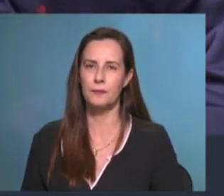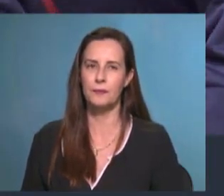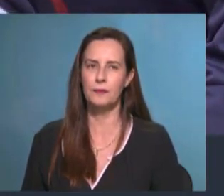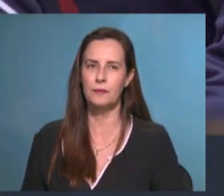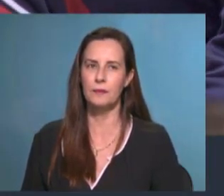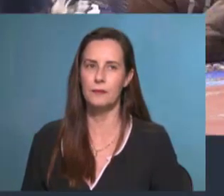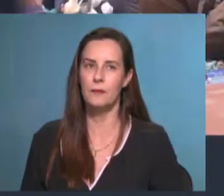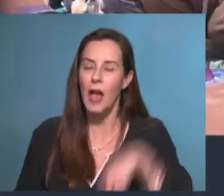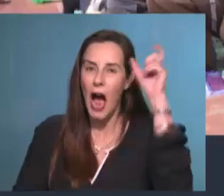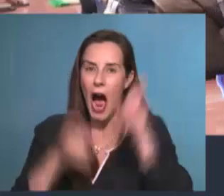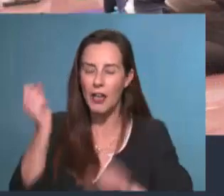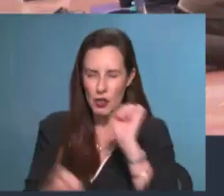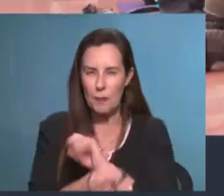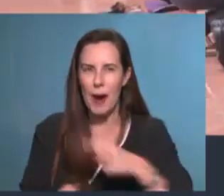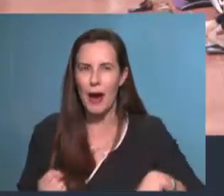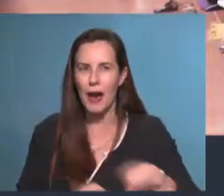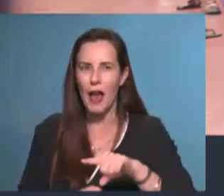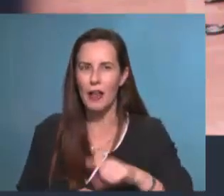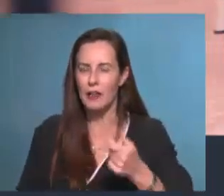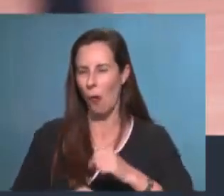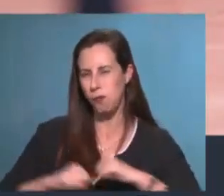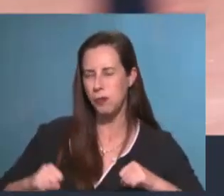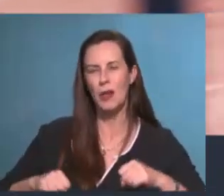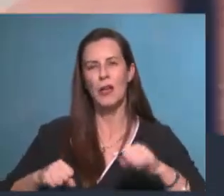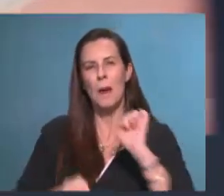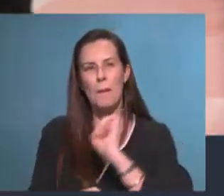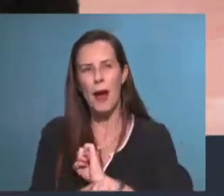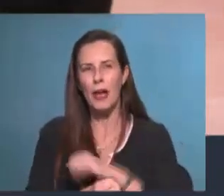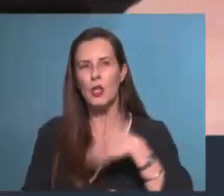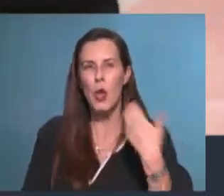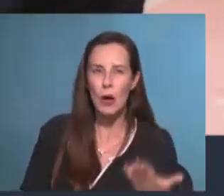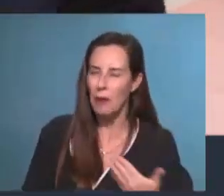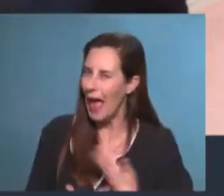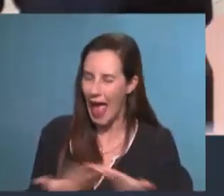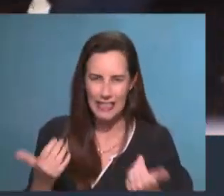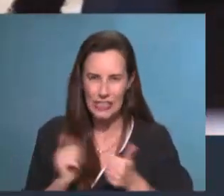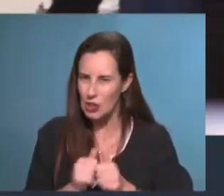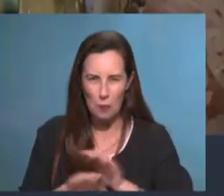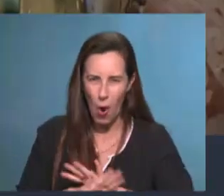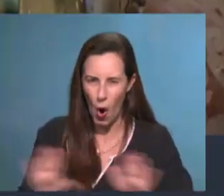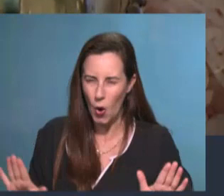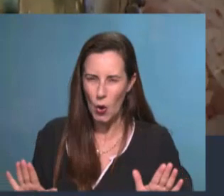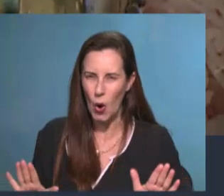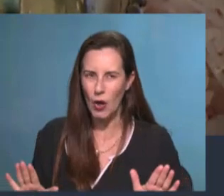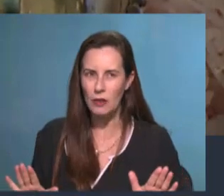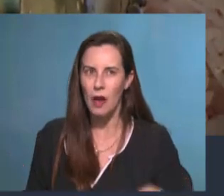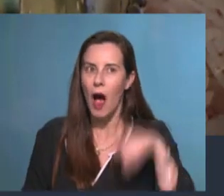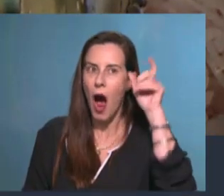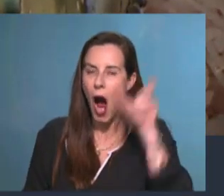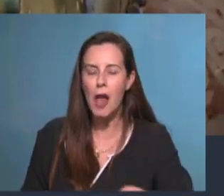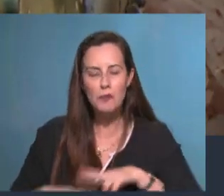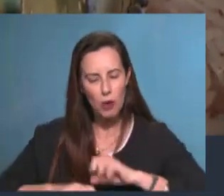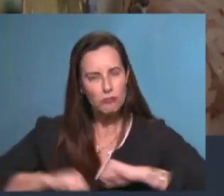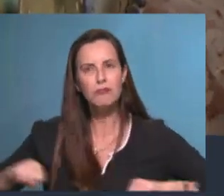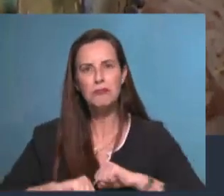אסירים בכלא הופכים להיות קצת בטטות. הם יושבים בכלא, הם יוצאים לחצר, אין יותר מדי פעילות גופנית. הבן אדם נשאר אתלטי,